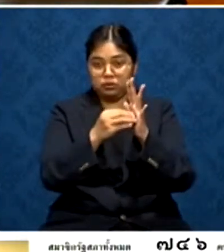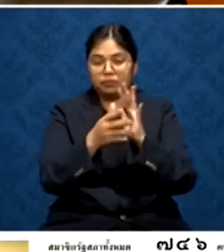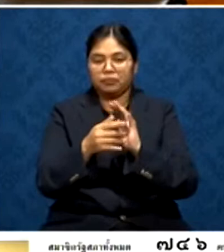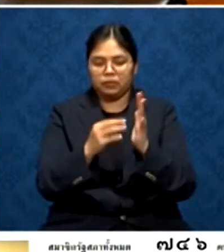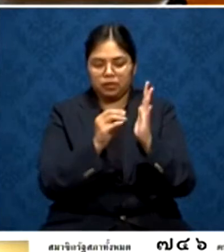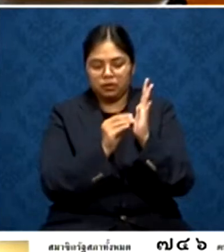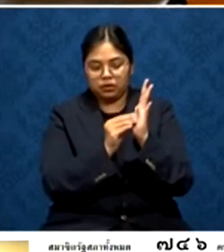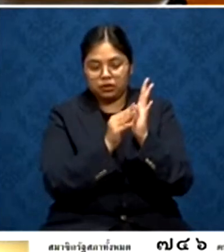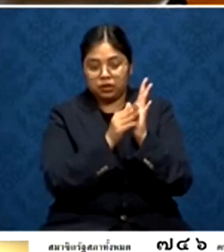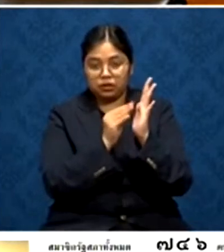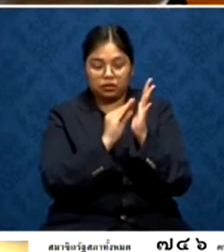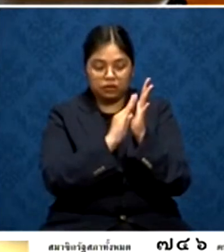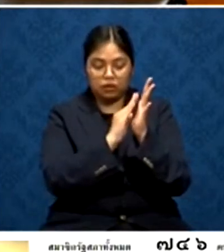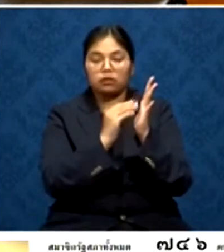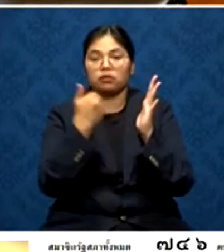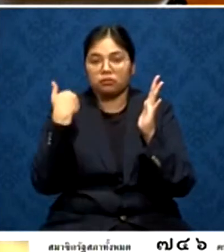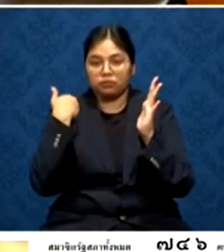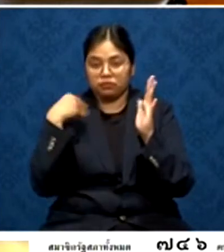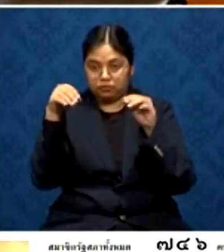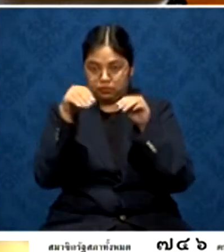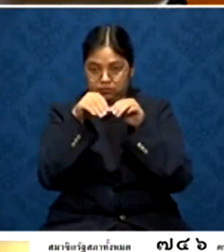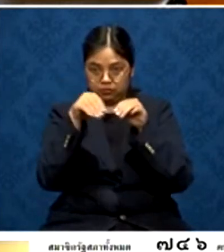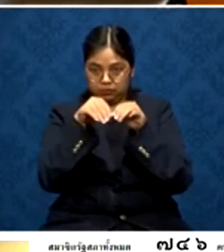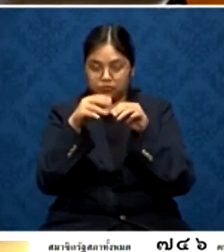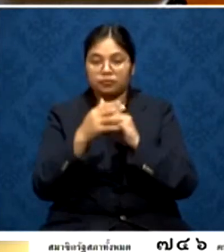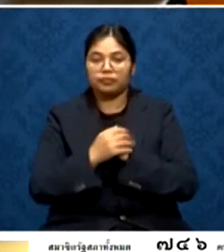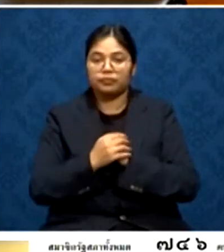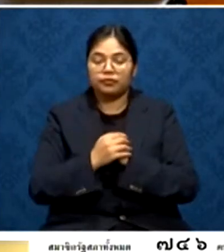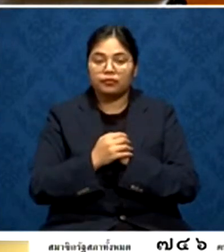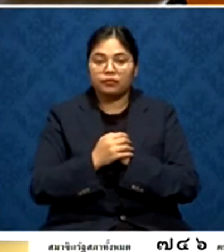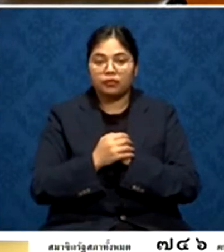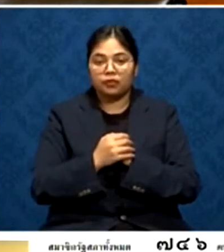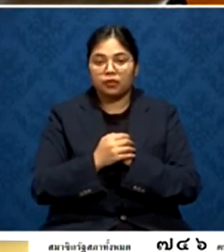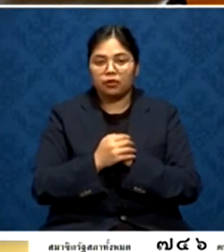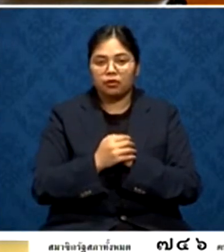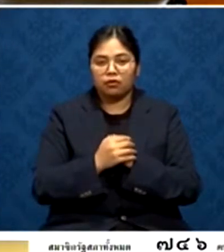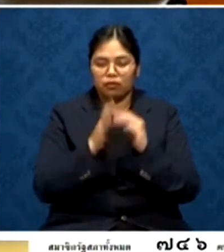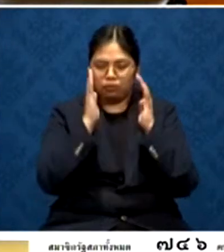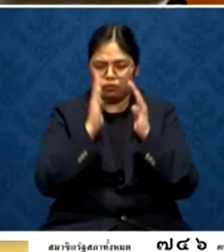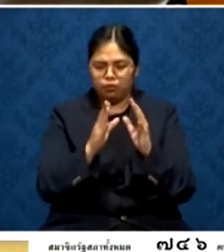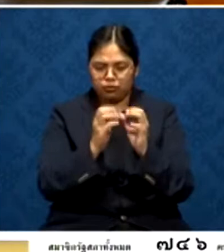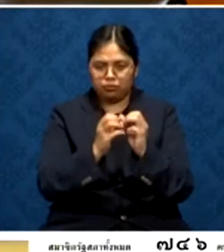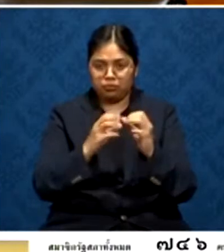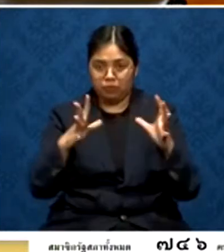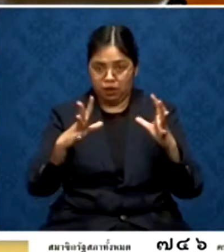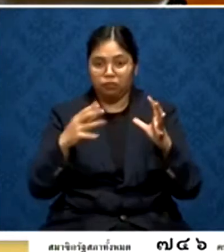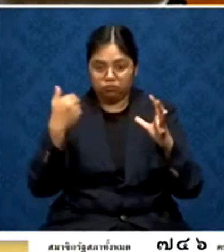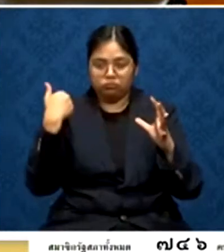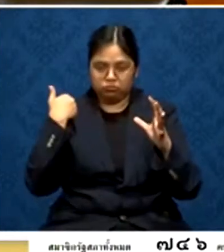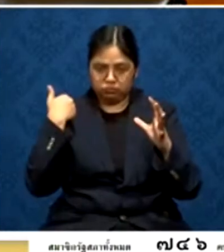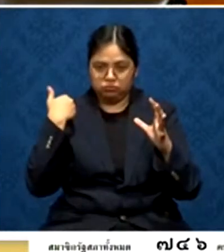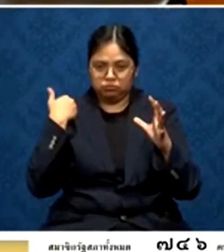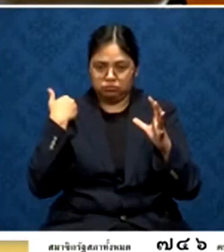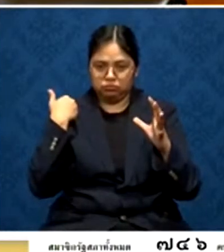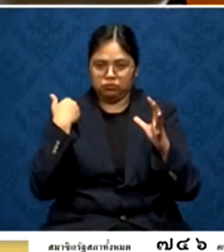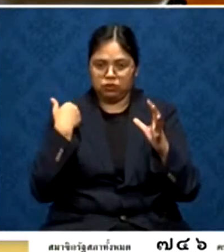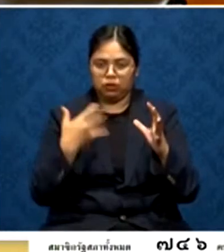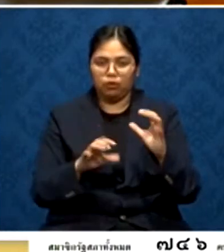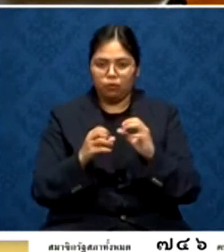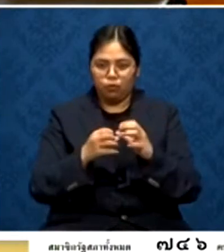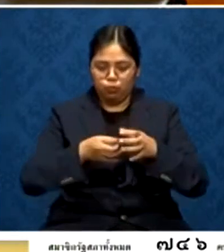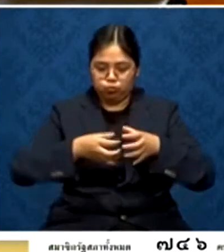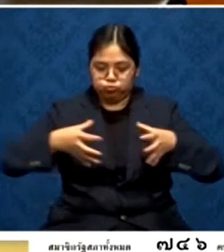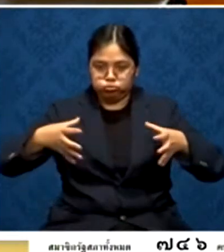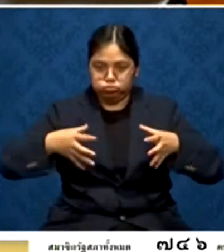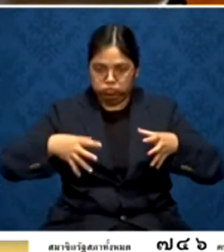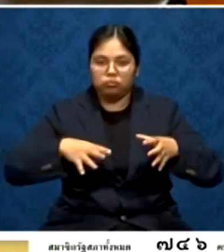ณฑลที่มีจำนวนมากใช้รถไฟฟ้าแล้วก็ได้มีส